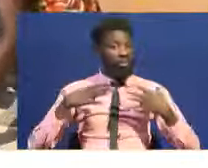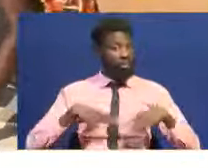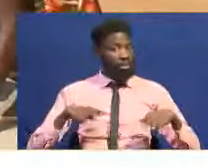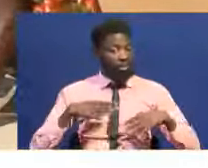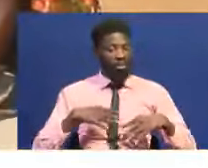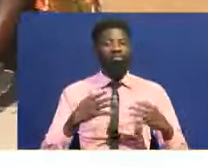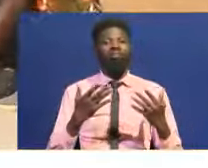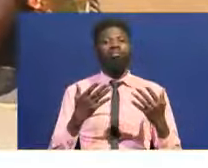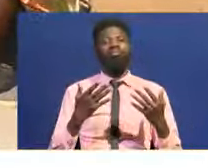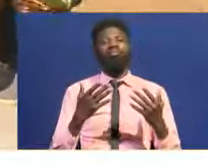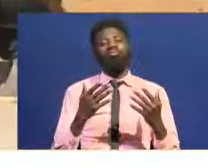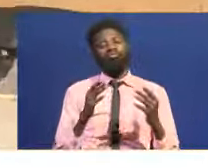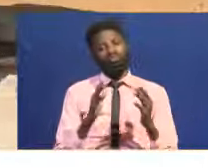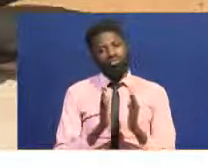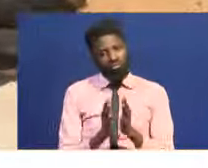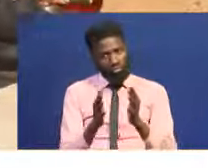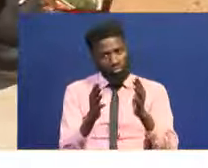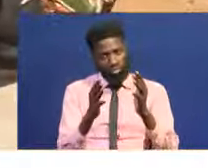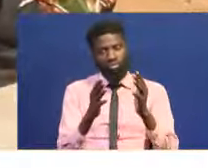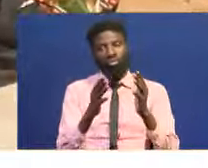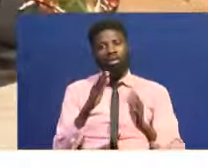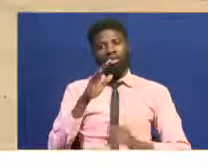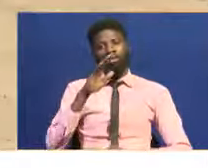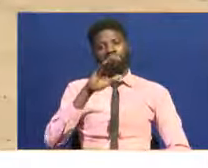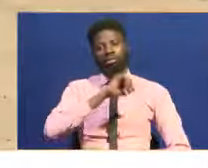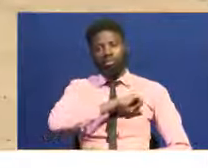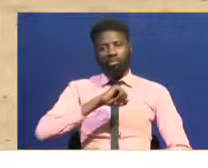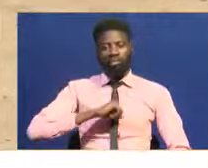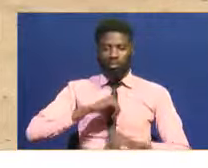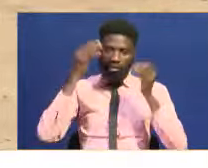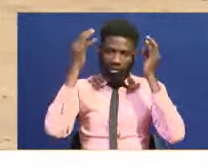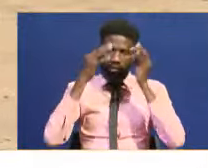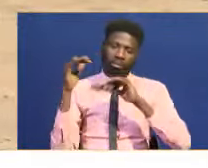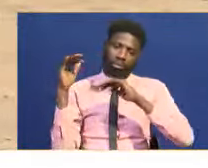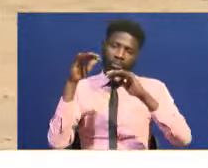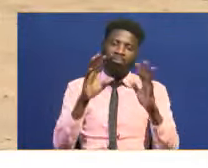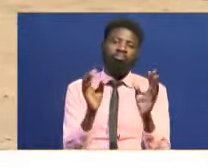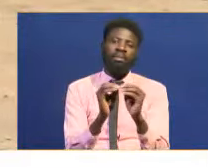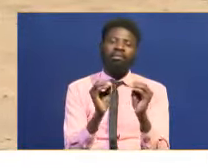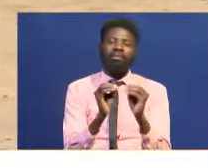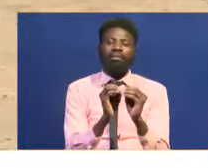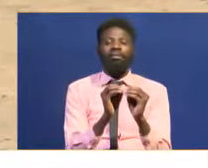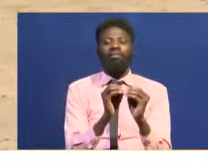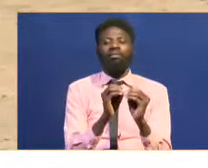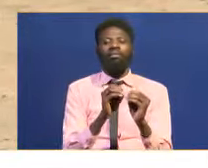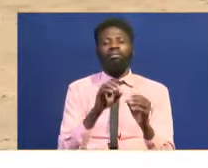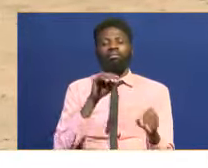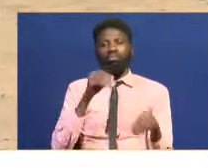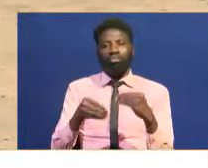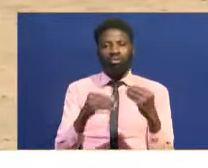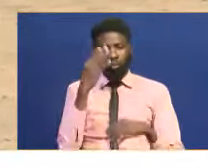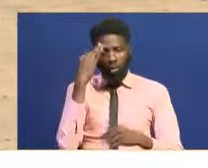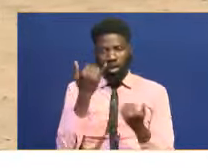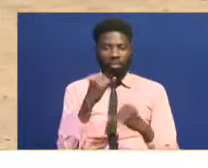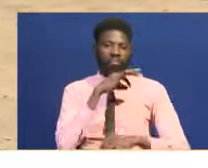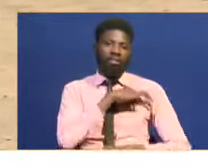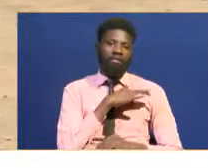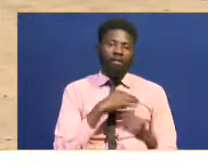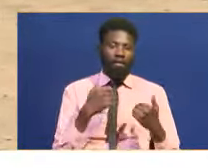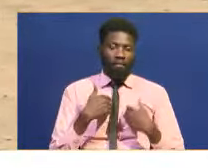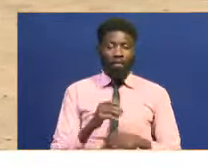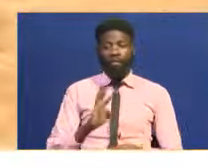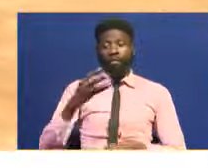Busia kuandaa vikao vya seneti mashinani, wakisema tayari wanafurahia matunda ya ugatuzi. Makala ya nne ya vikao vya